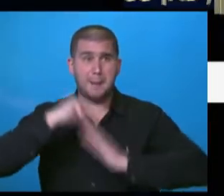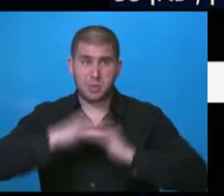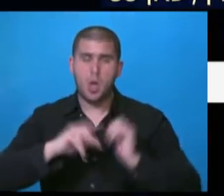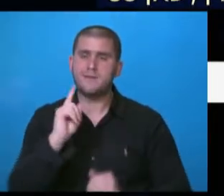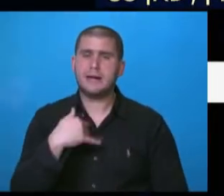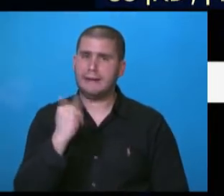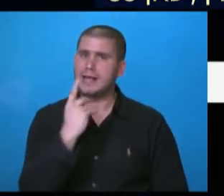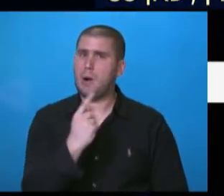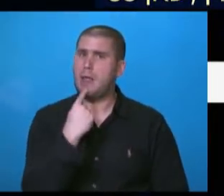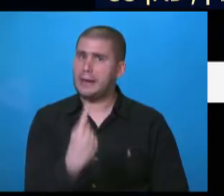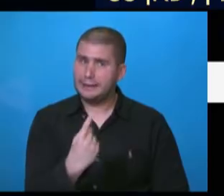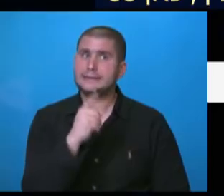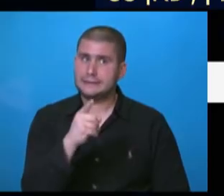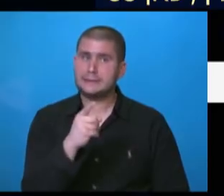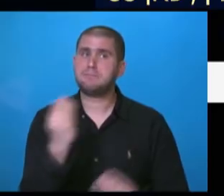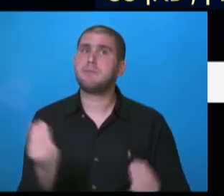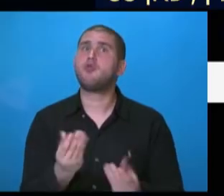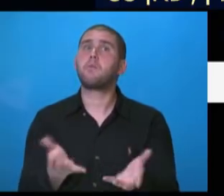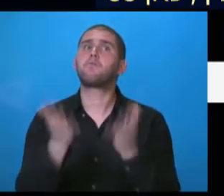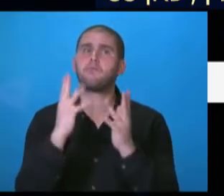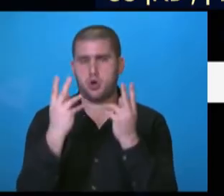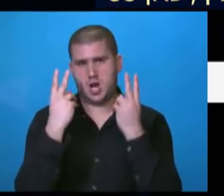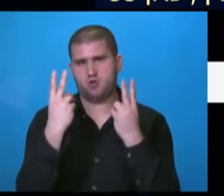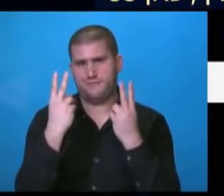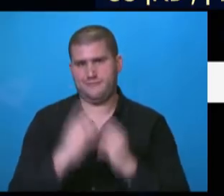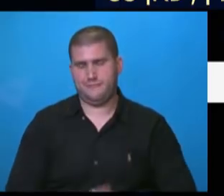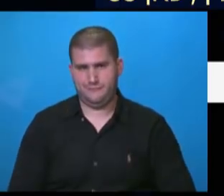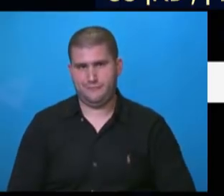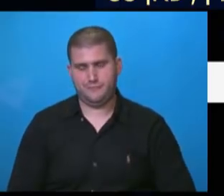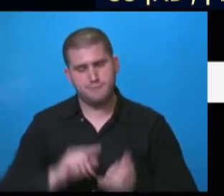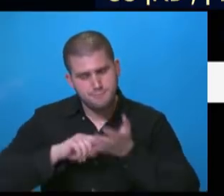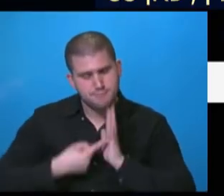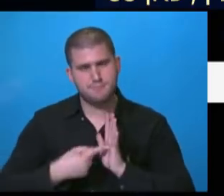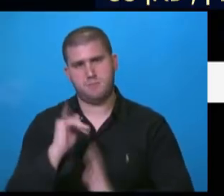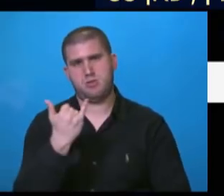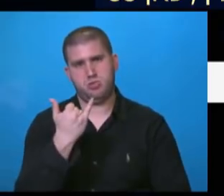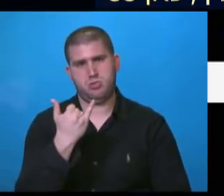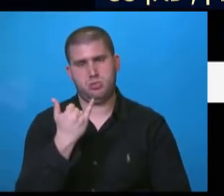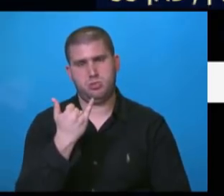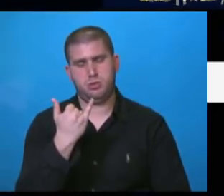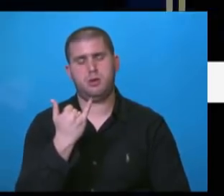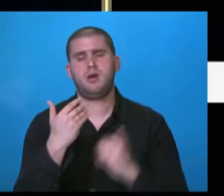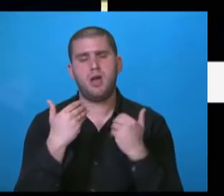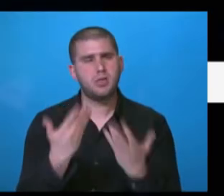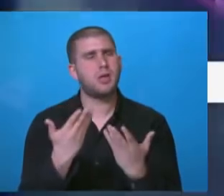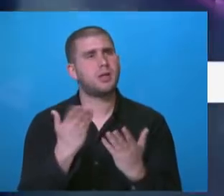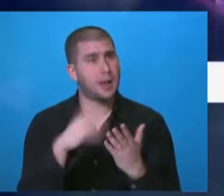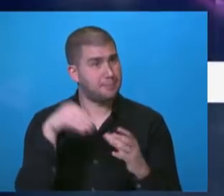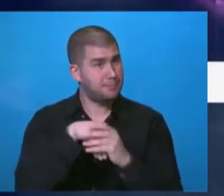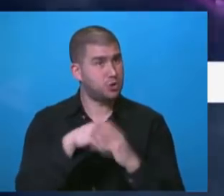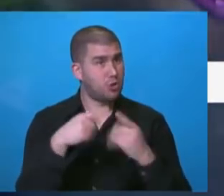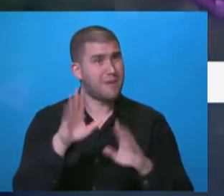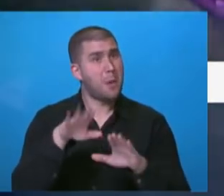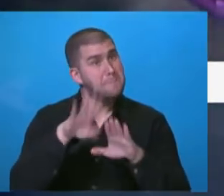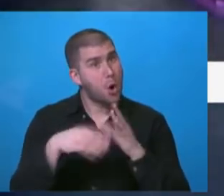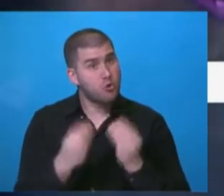כן יכול להגיד שזה משהו שהיה לנו מאוד מאוד חשוב לשים עליו דגש. כלומר, לתת... זאת אומרת, להכניס גם שירים פחות